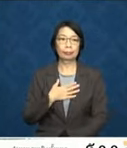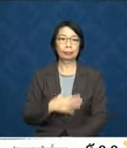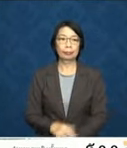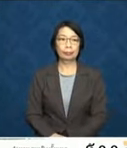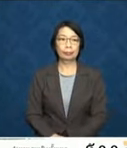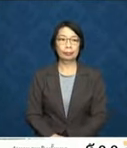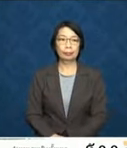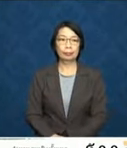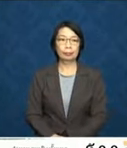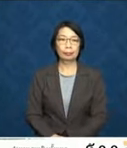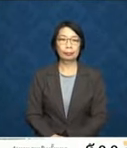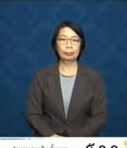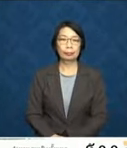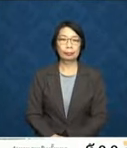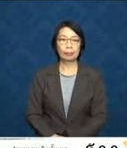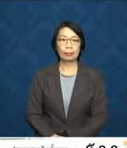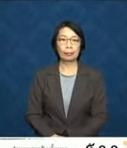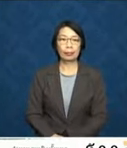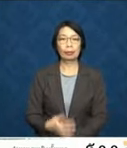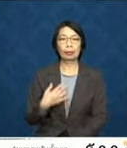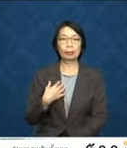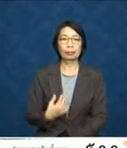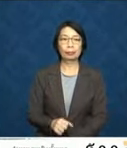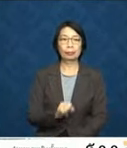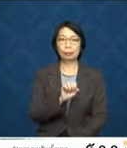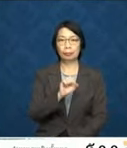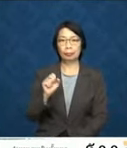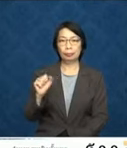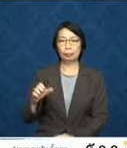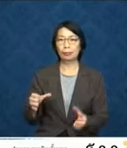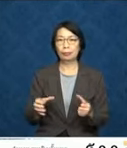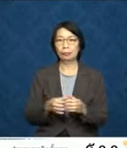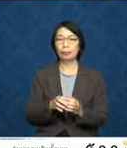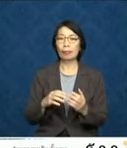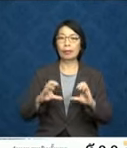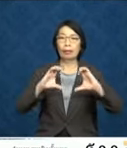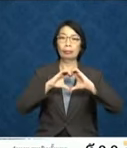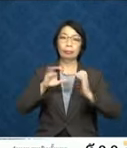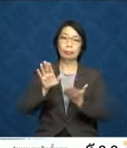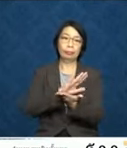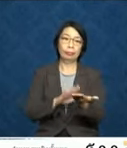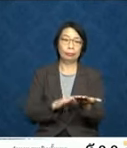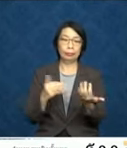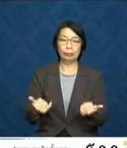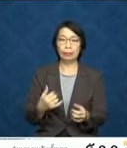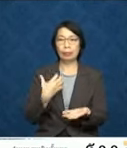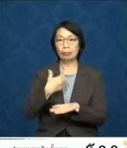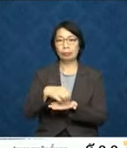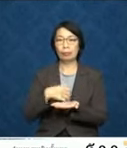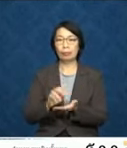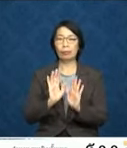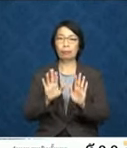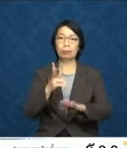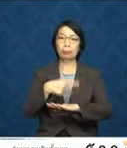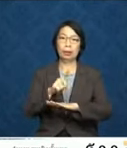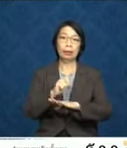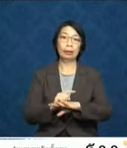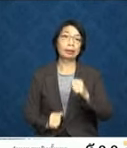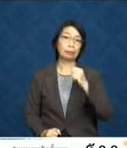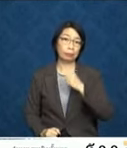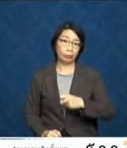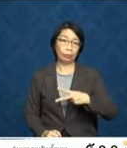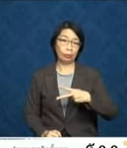ศานครพนมเขต4พรรคภูมิใจไทยวันนี้ผมขอปรึกษาท่านประธาน2เรื่องเรื่องที่1ก็